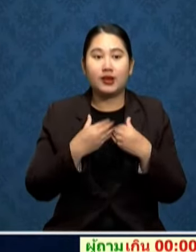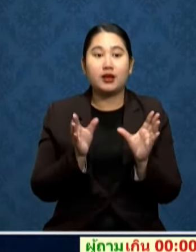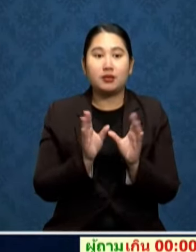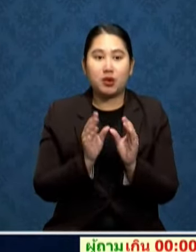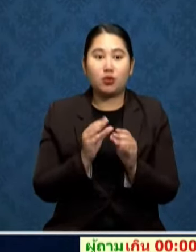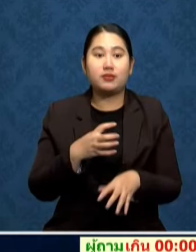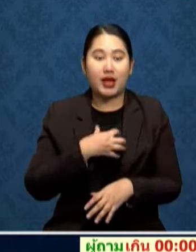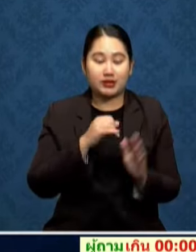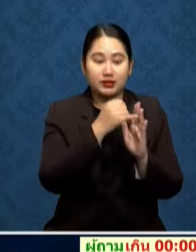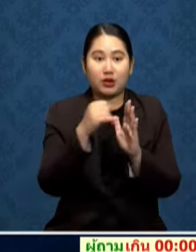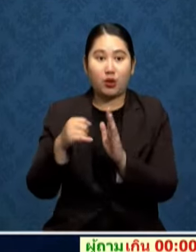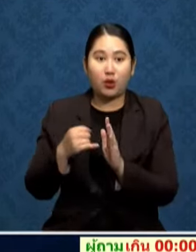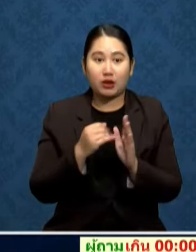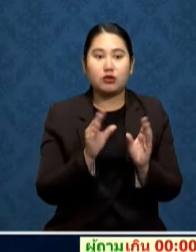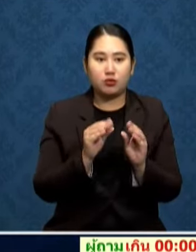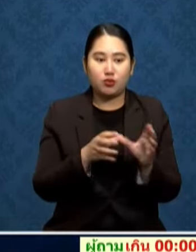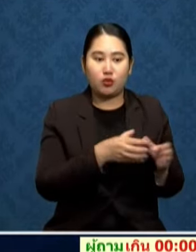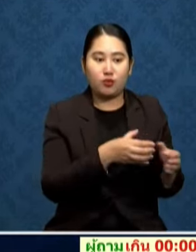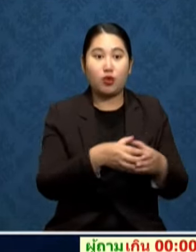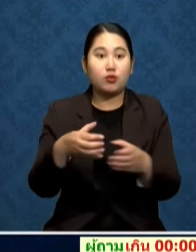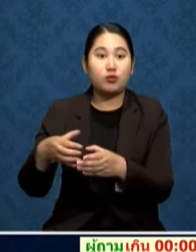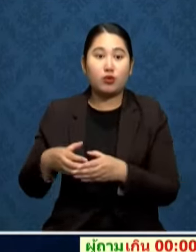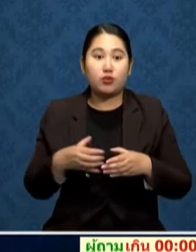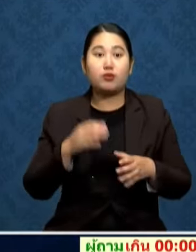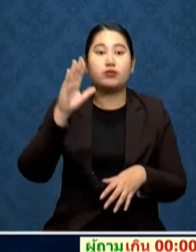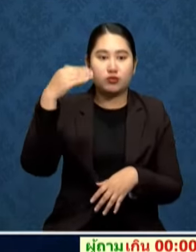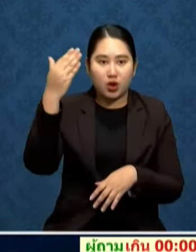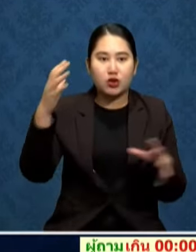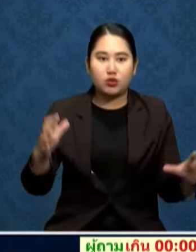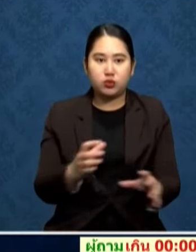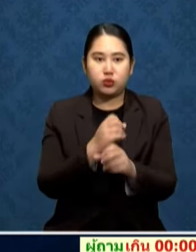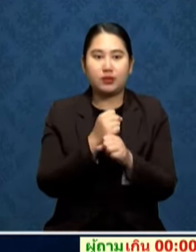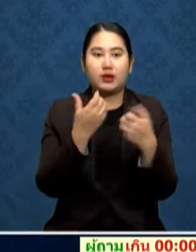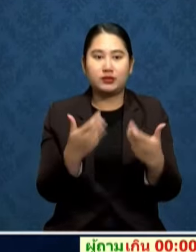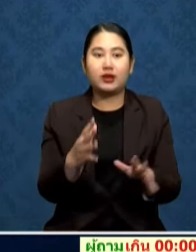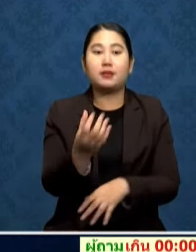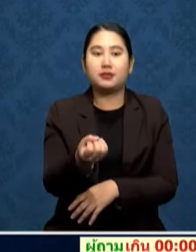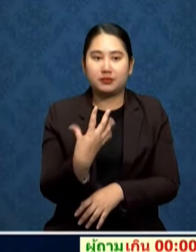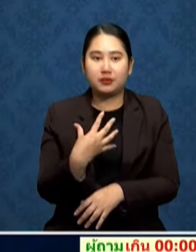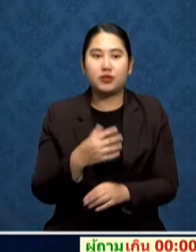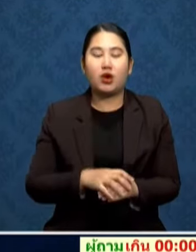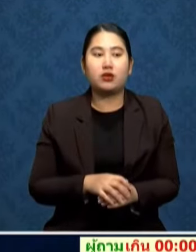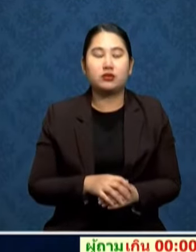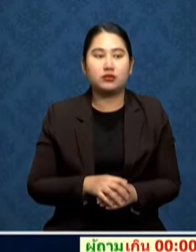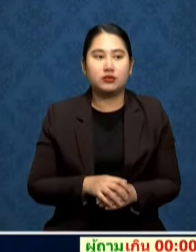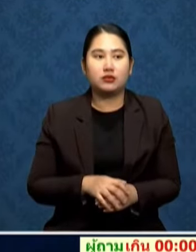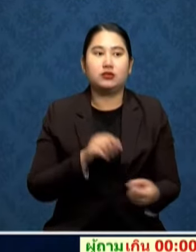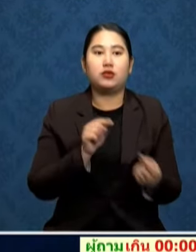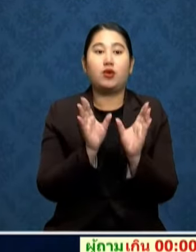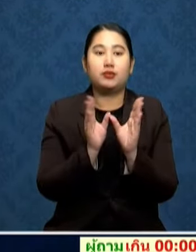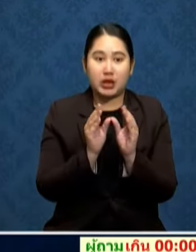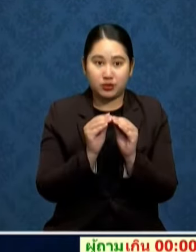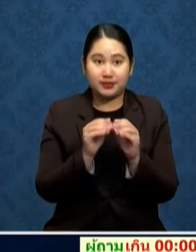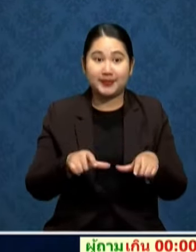มเนี่ยอยากให้ทุกจังหวัดเนี่ยไปประชุมกันก่อนนะครับไปประชุมหาข้อสรุปมาก่อนแล้วก็นำมารวบรวมกันในที่ประชุม